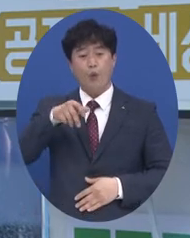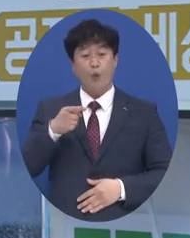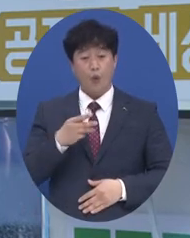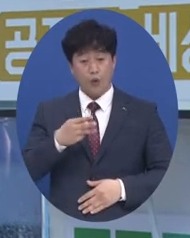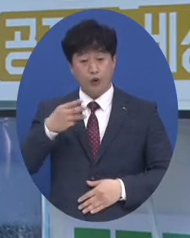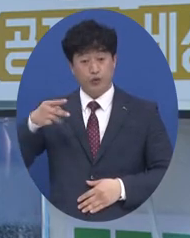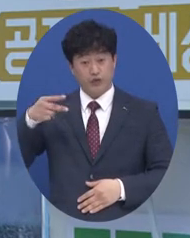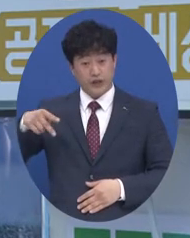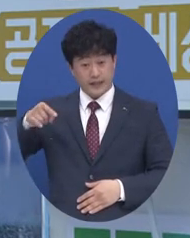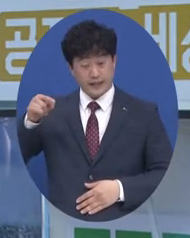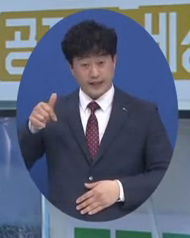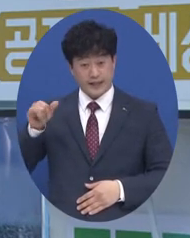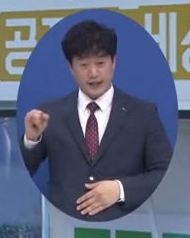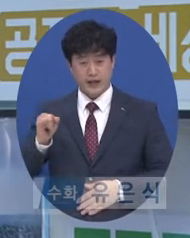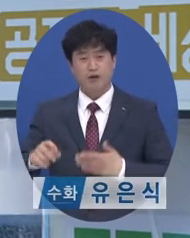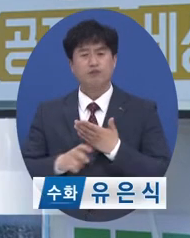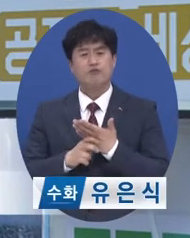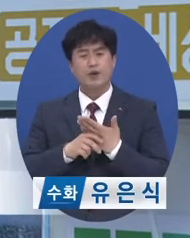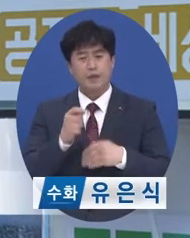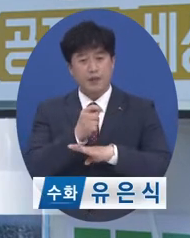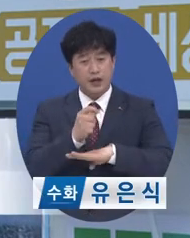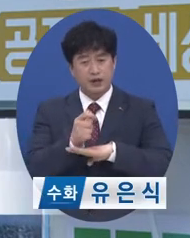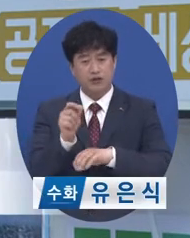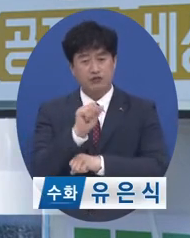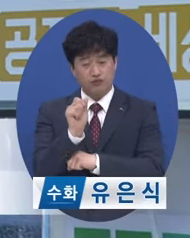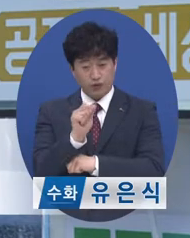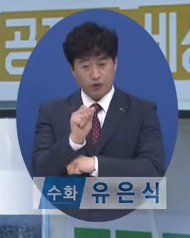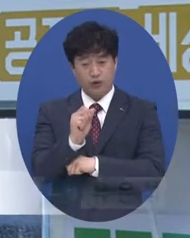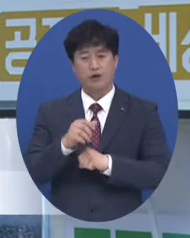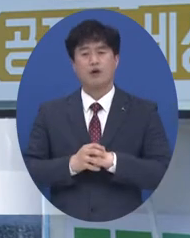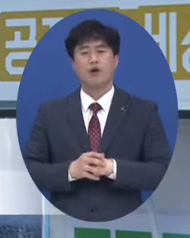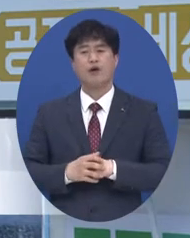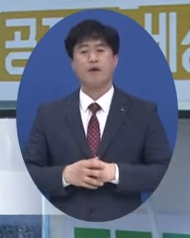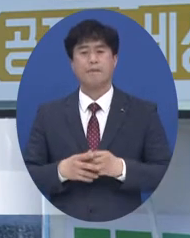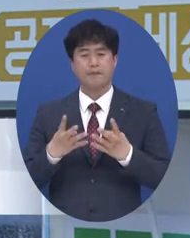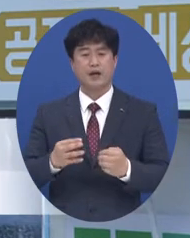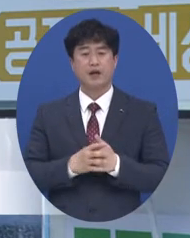'콜트위기'로알려진불법택시서비스가 만연하고있습니다.